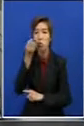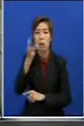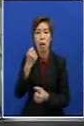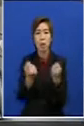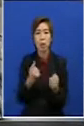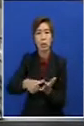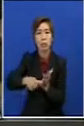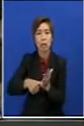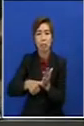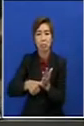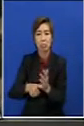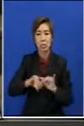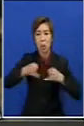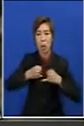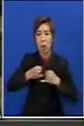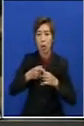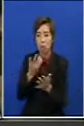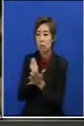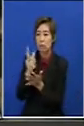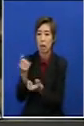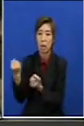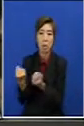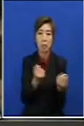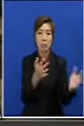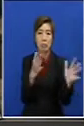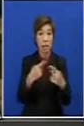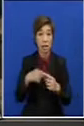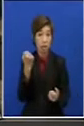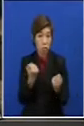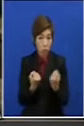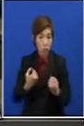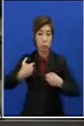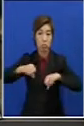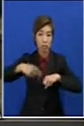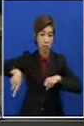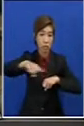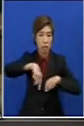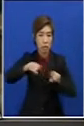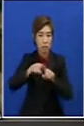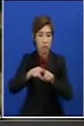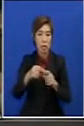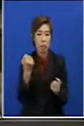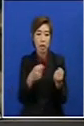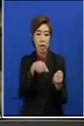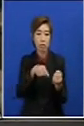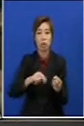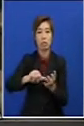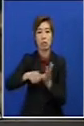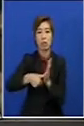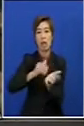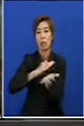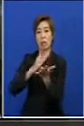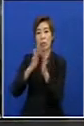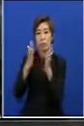ไปรถยนต์และรถจักรยานยนต์ที่เข้าสู่ระบบจำนำเถื่อนซึ่งเกือบทั้งหมดเป็นรถติดไฟนั้นมีอยู่3จำพวก